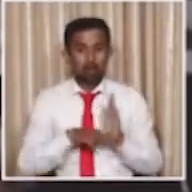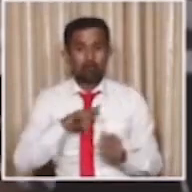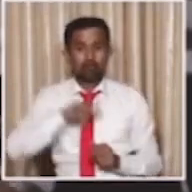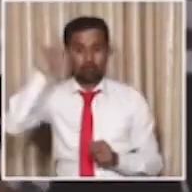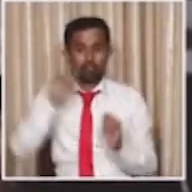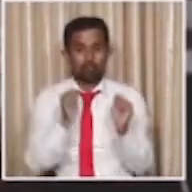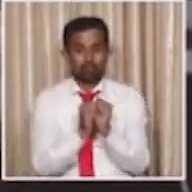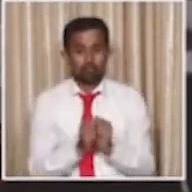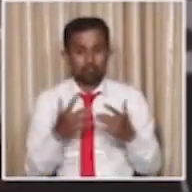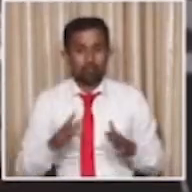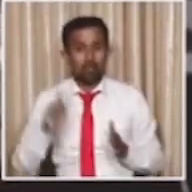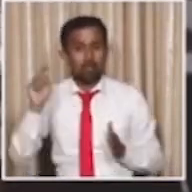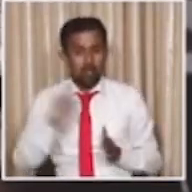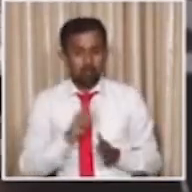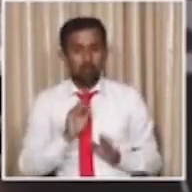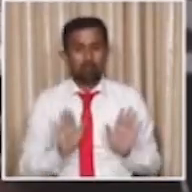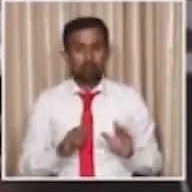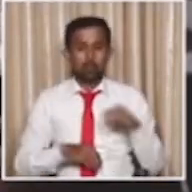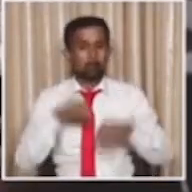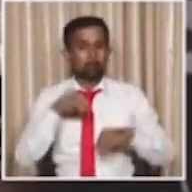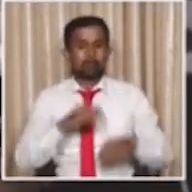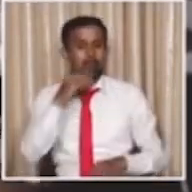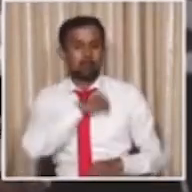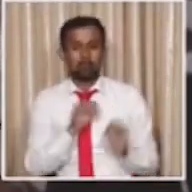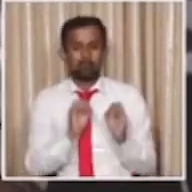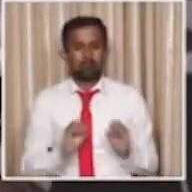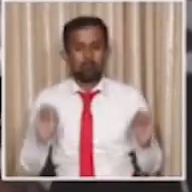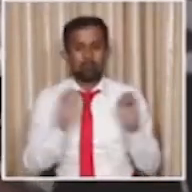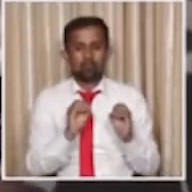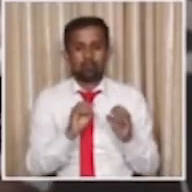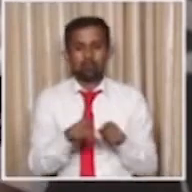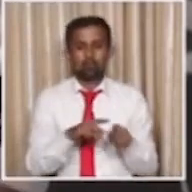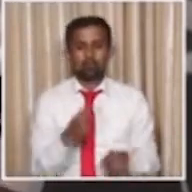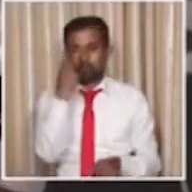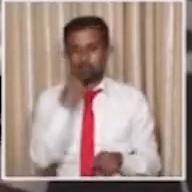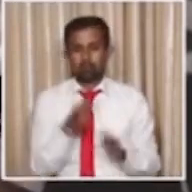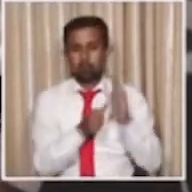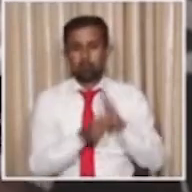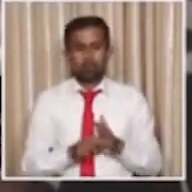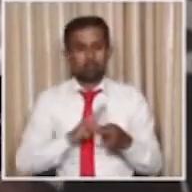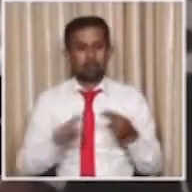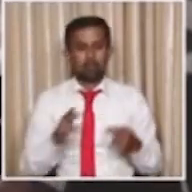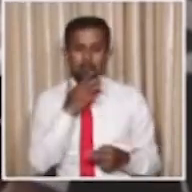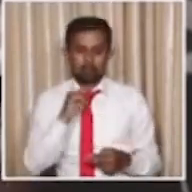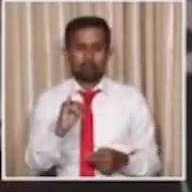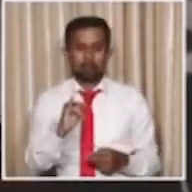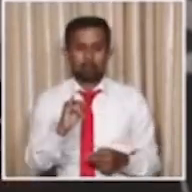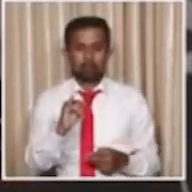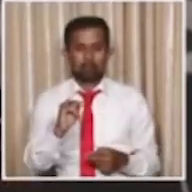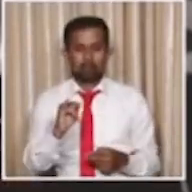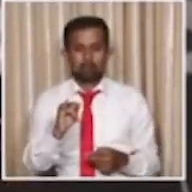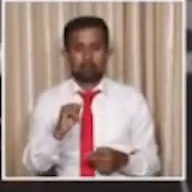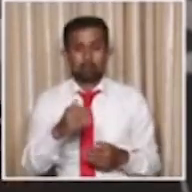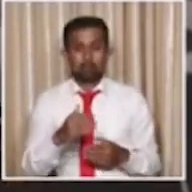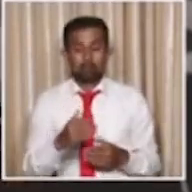පිටරටින් වැඩ කරලා හම්බ කරපු දෙයක් මිස දේශපාලනේ හම්බ කරපු දෙයක් නැහැ. ඒ වගේ චරිත ඝාතනය කරන්න එන්නපා මේ කැත විදියට. එහෙම කරන්න